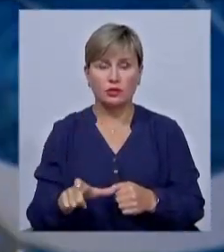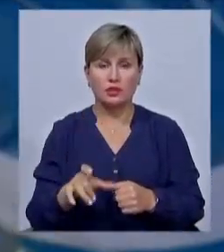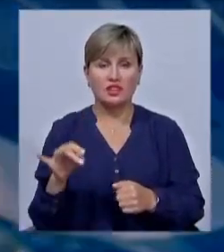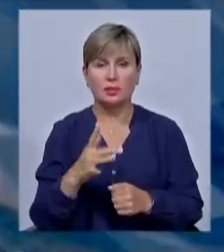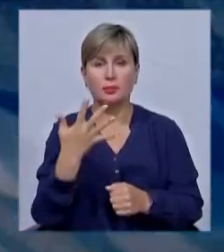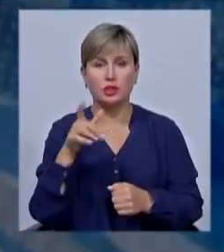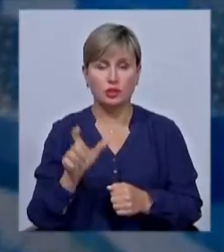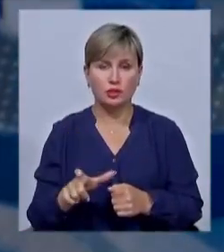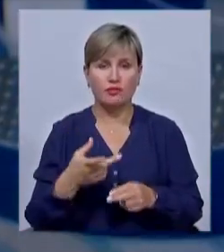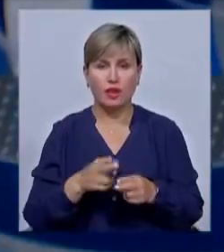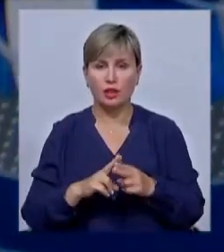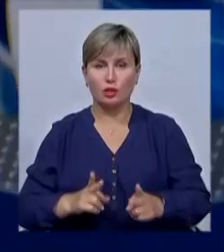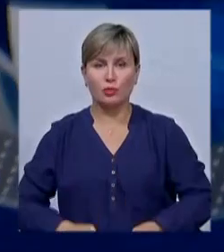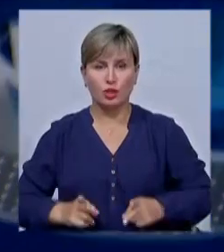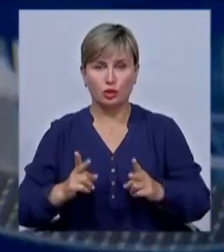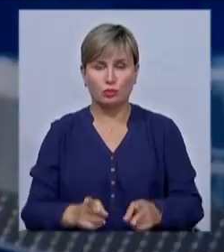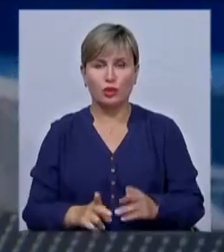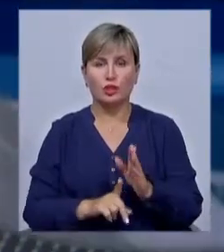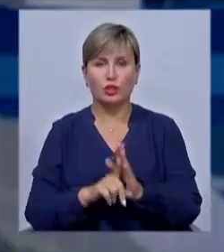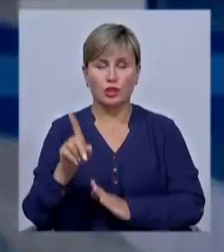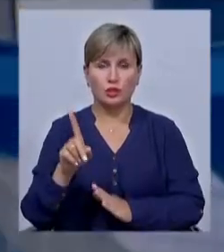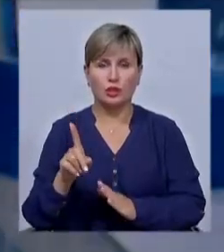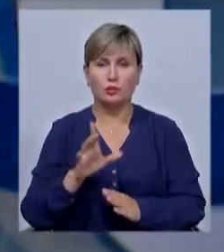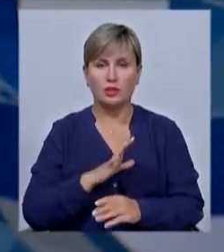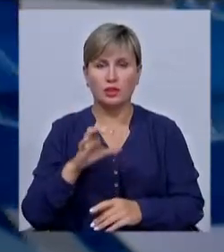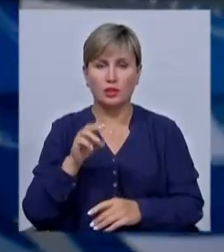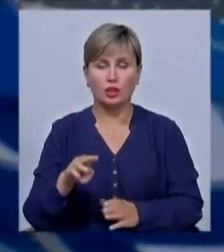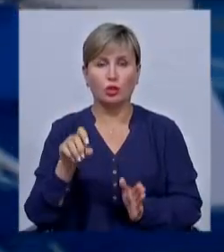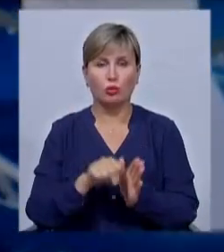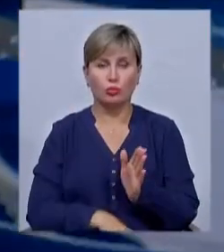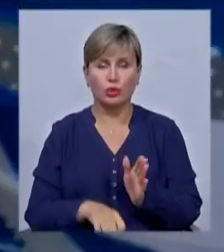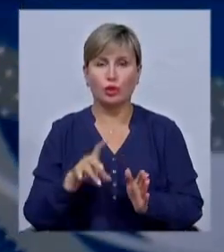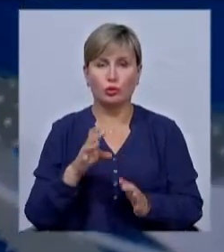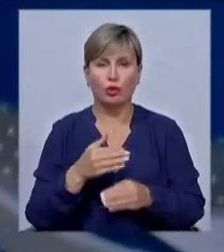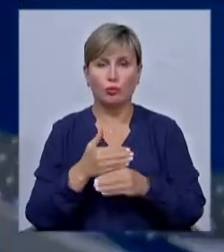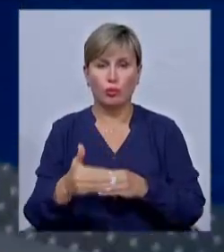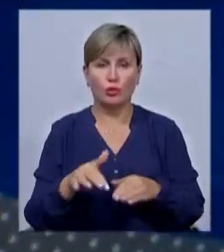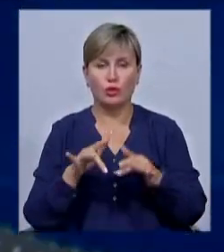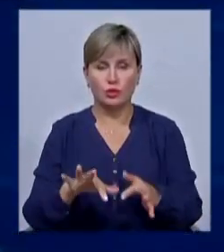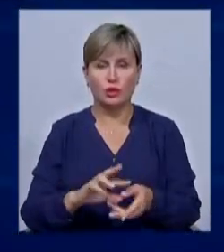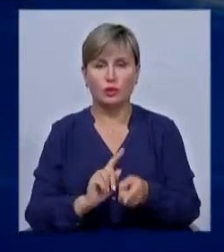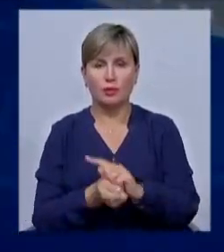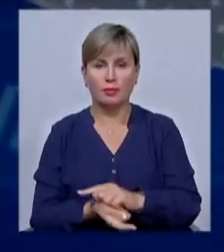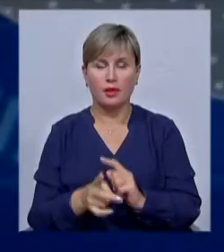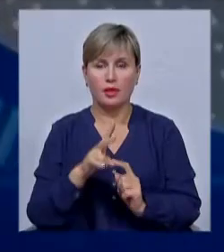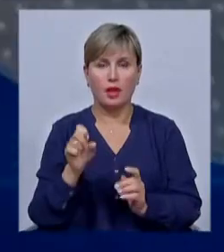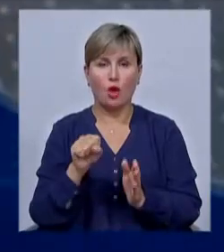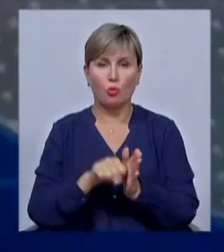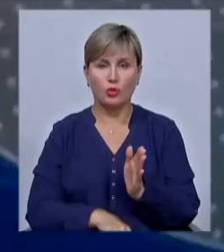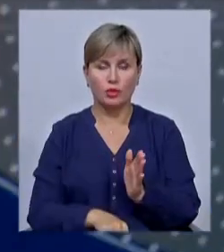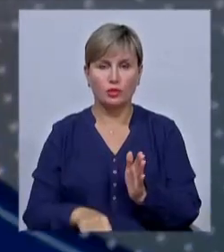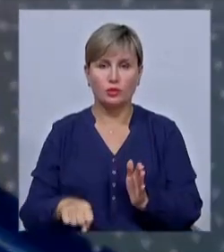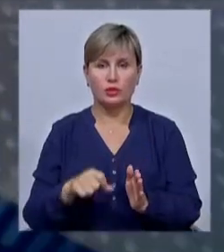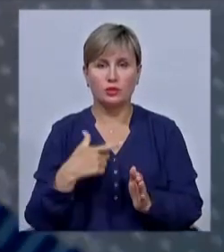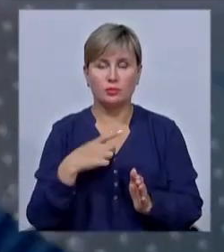подозреваемых в этом преступлении сначала он проходил по статье убийство но позже дело переквалифицировали на убийство при